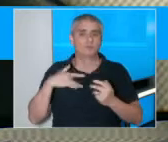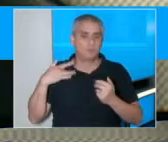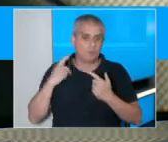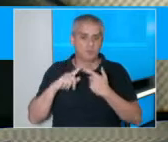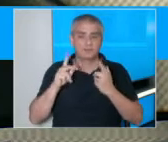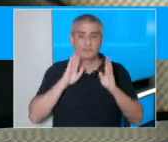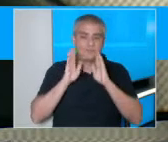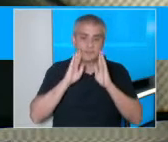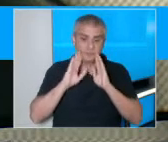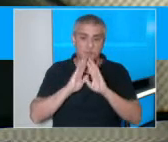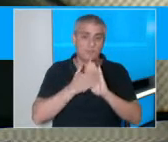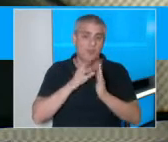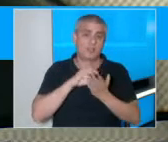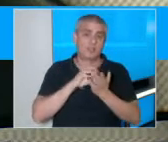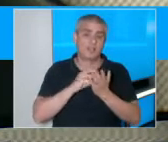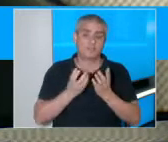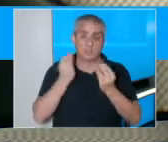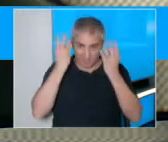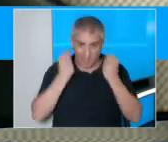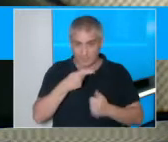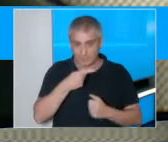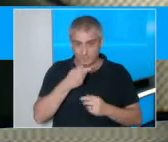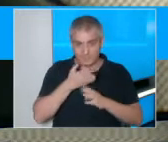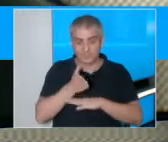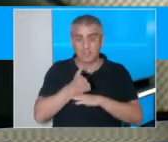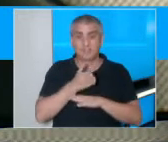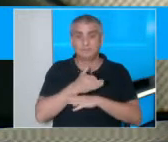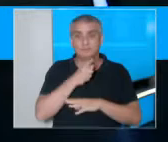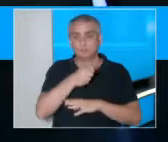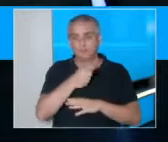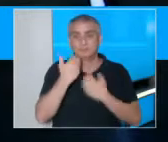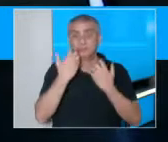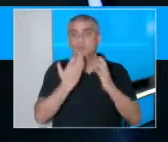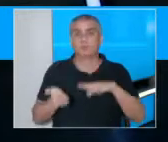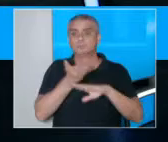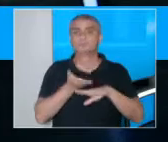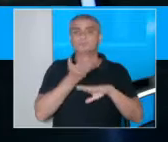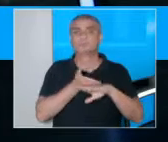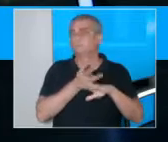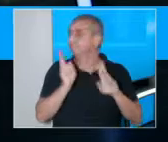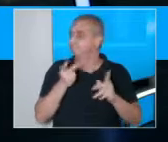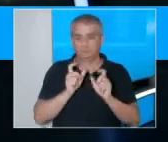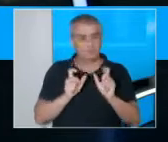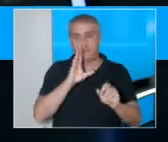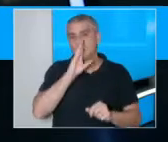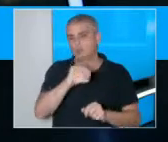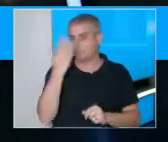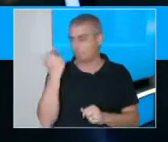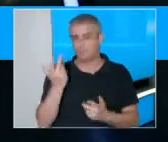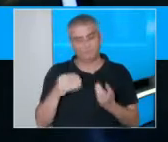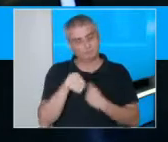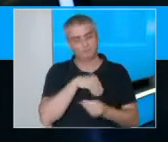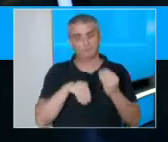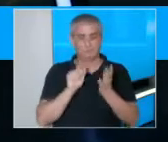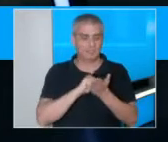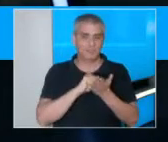הוואטסאפ, הפייסבוק, וכל האתרים שהרבה מאוד חרדים נכנסים אליהם, ושם הסיפורים עולים, ואותם אי אפשר להשתיק. פעם בעבר היית מסתדר